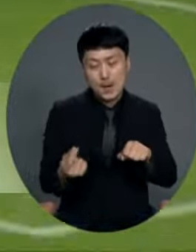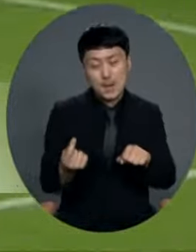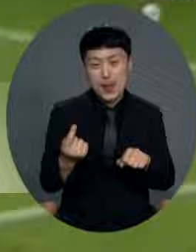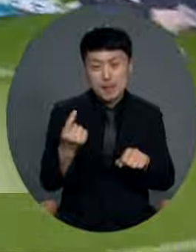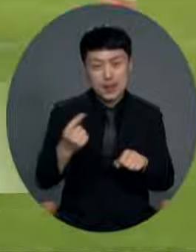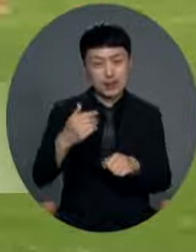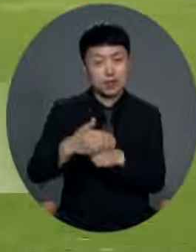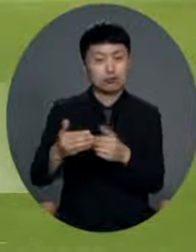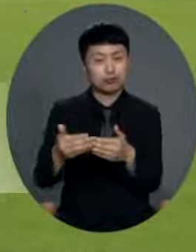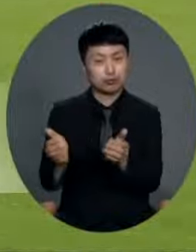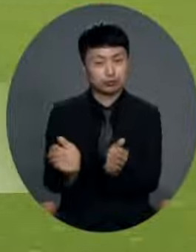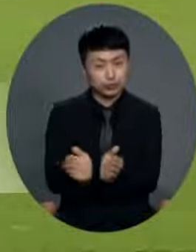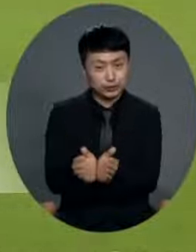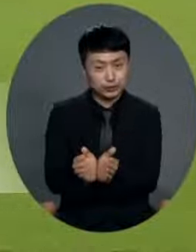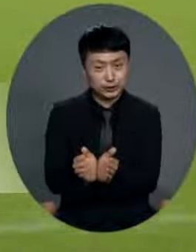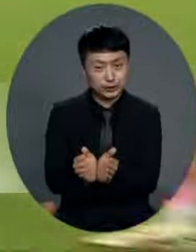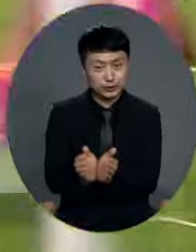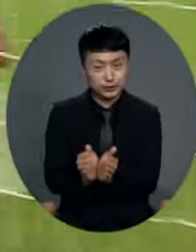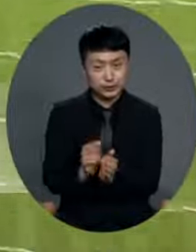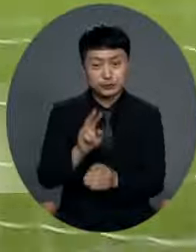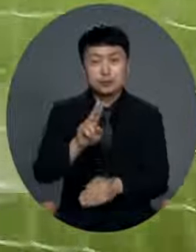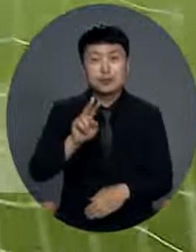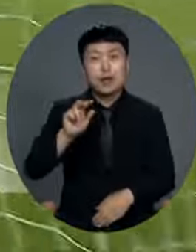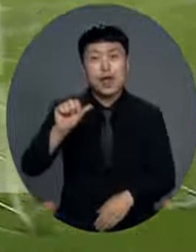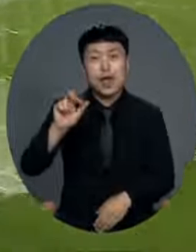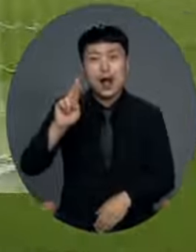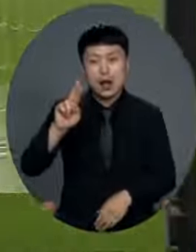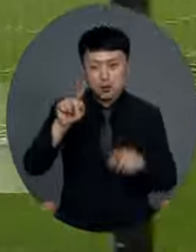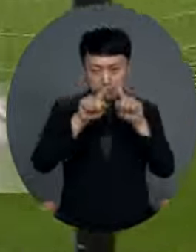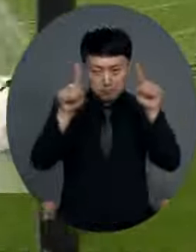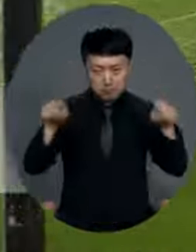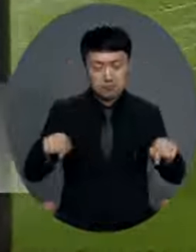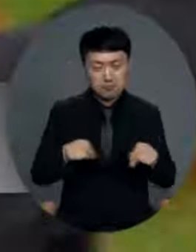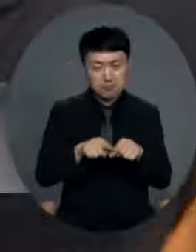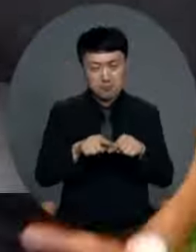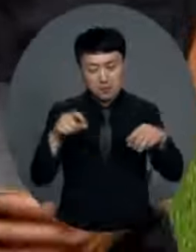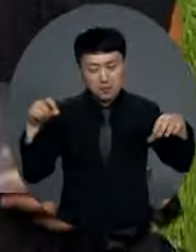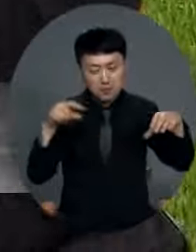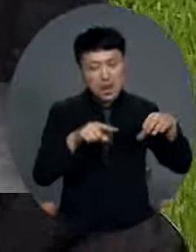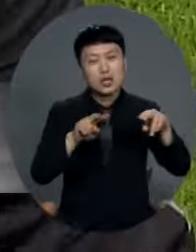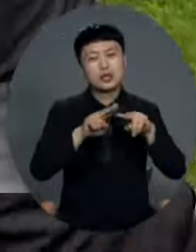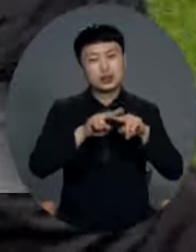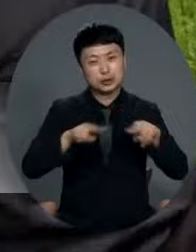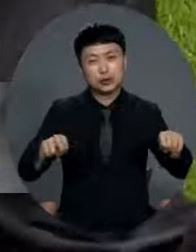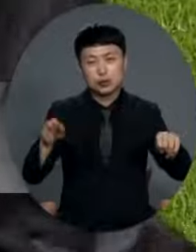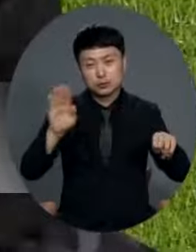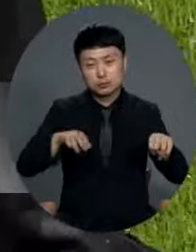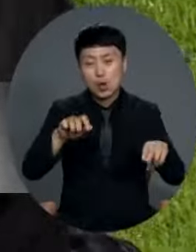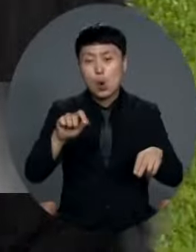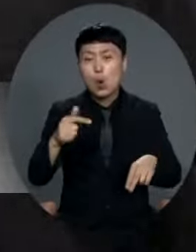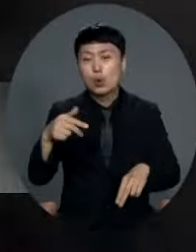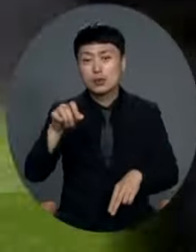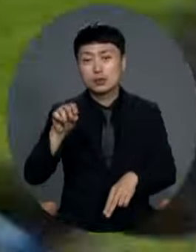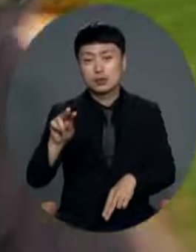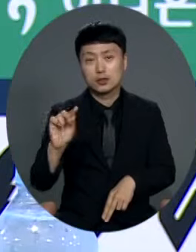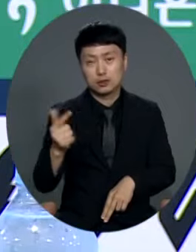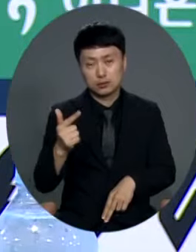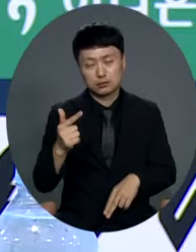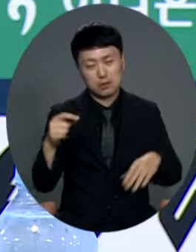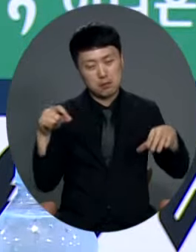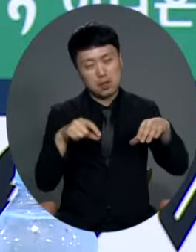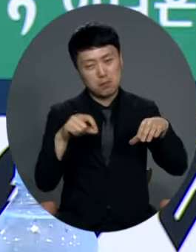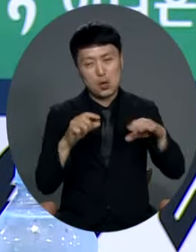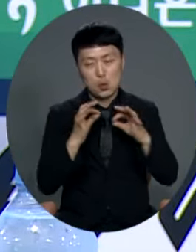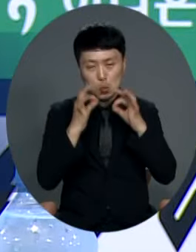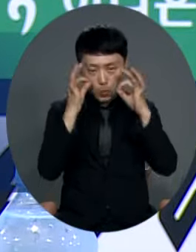대구. 비록 VAR로 득점이 취소됐지만 고지현의 부활까지 예고되면서 기대감도 커졌습니다. Mas a gente